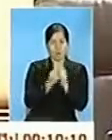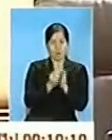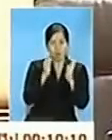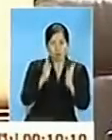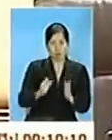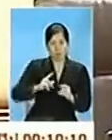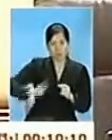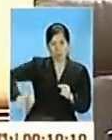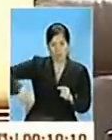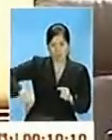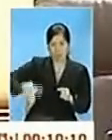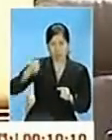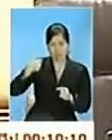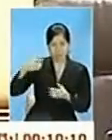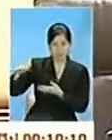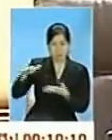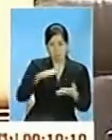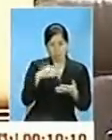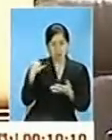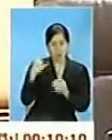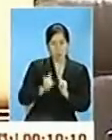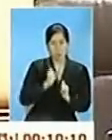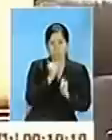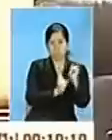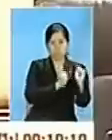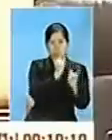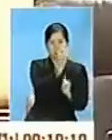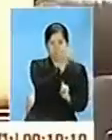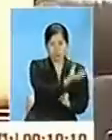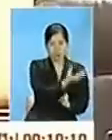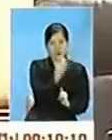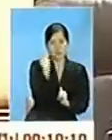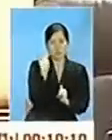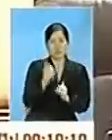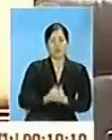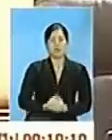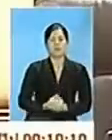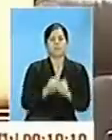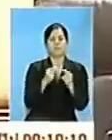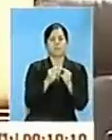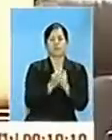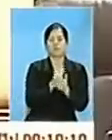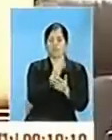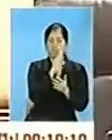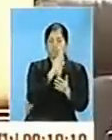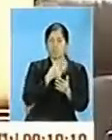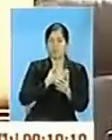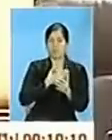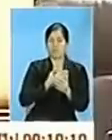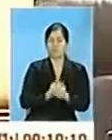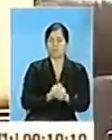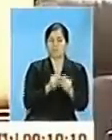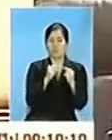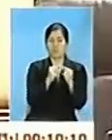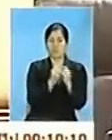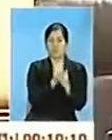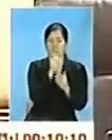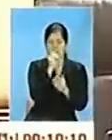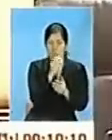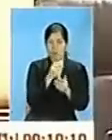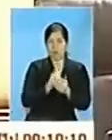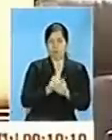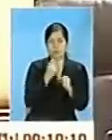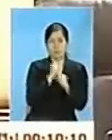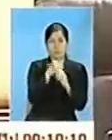าผมจะรับได้ไหมว่าไม่มีการทำผิดไม่มีทางครับไม่ว่ารัฐบาลชุดไหนแต่เมื่อมันมีข้อเท็จจริงที่จะด